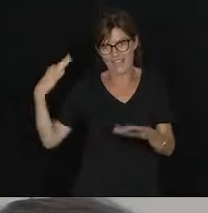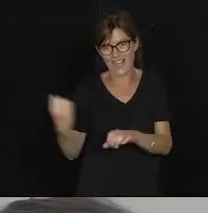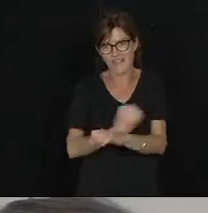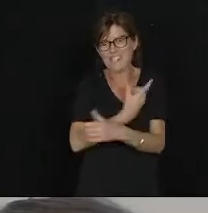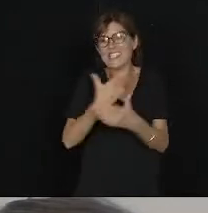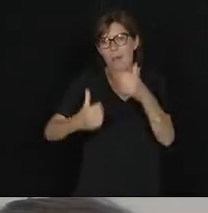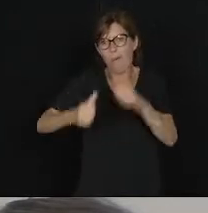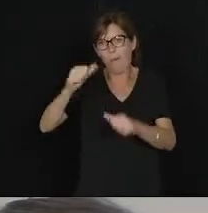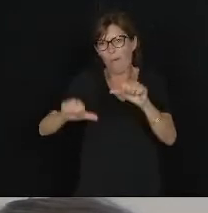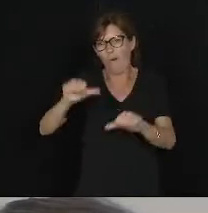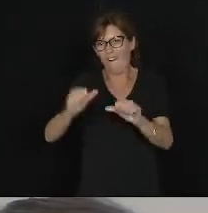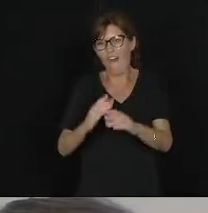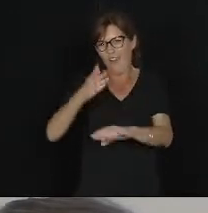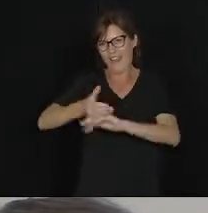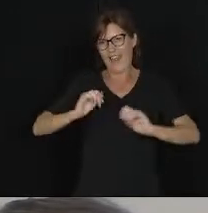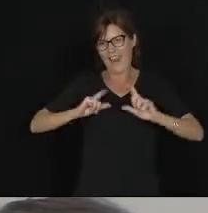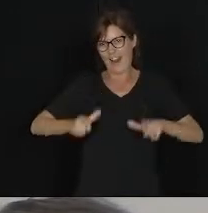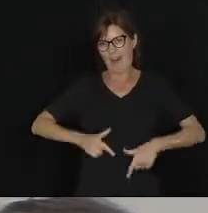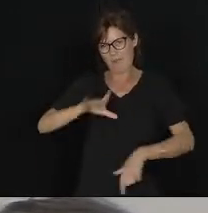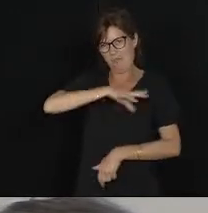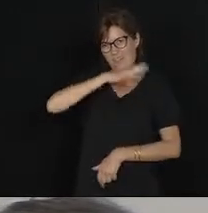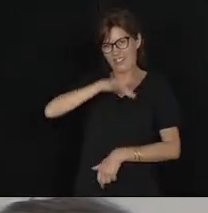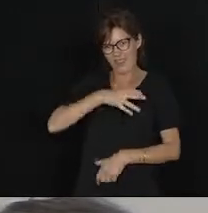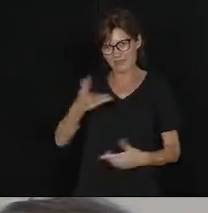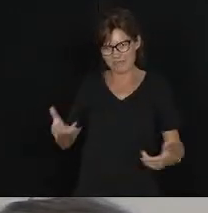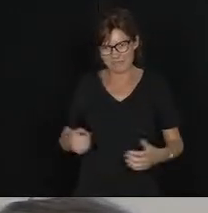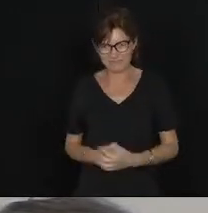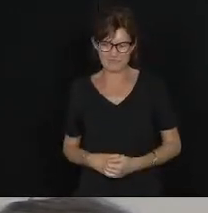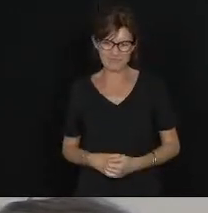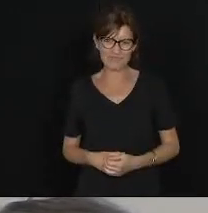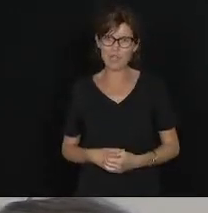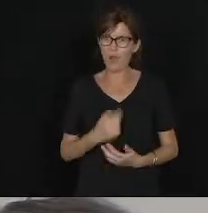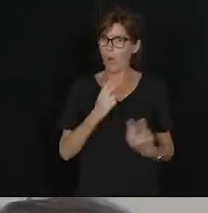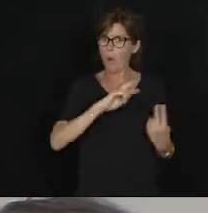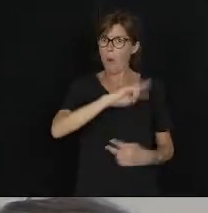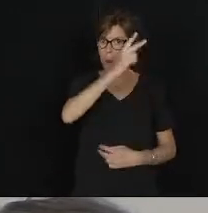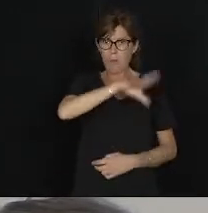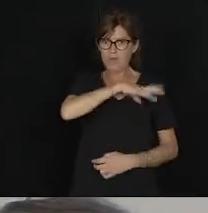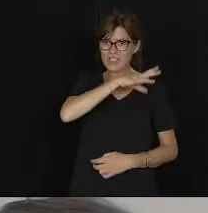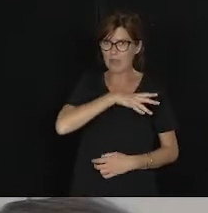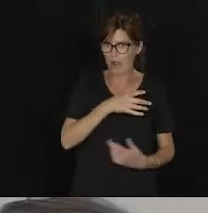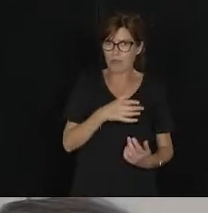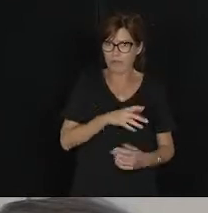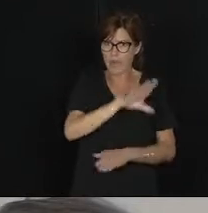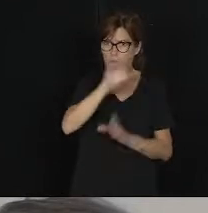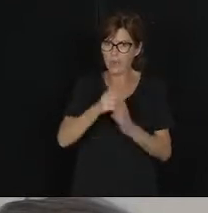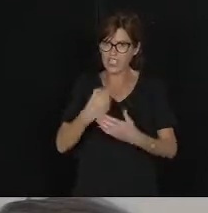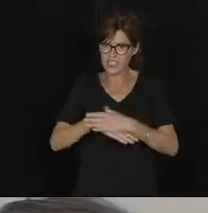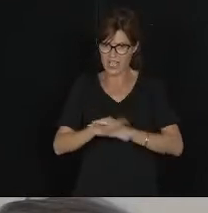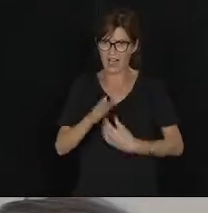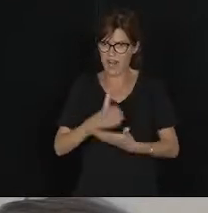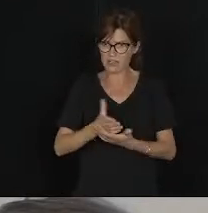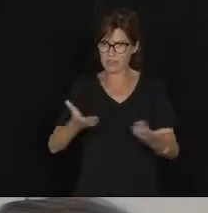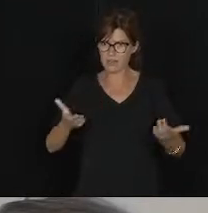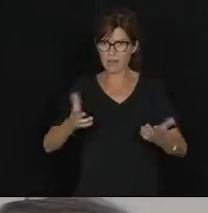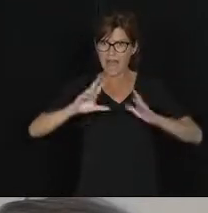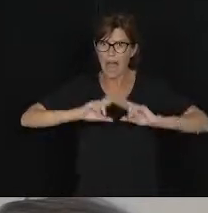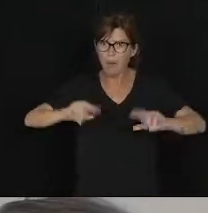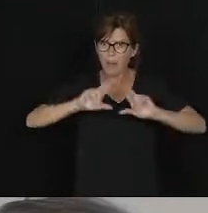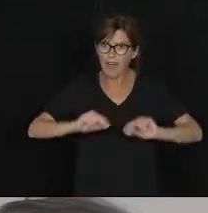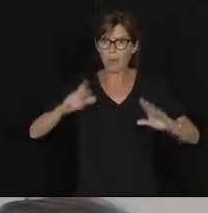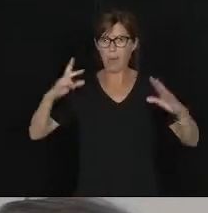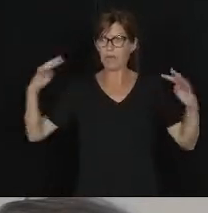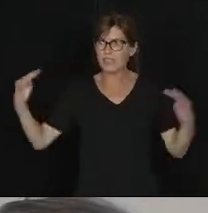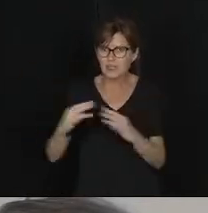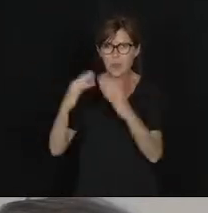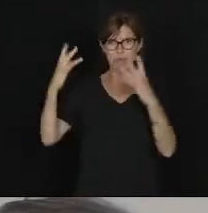que l'ancien capitaine et professeur d'histoire Charles Delvert raconte à ses élèves de Janson de Sailly ses batailles de la Grande Guerre. Et l'un des instituteurs